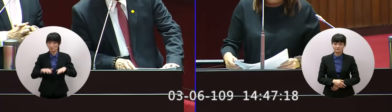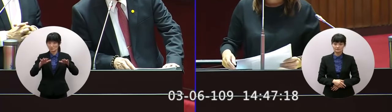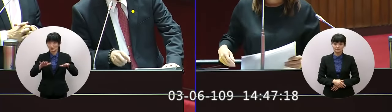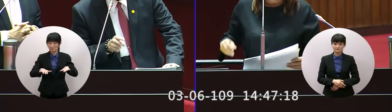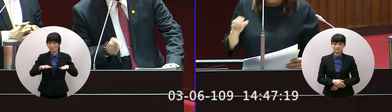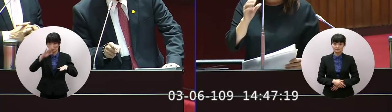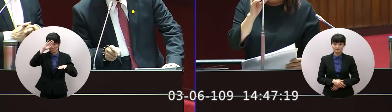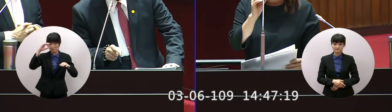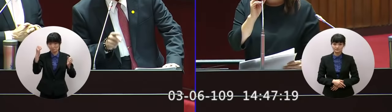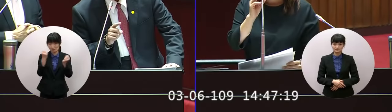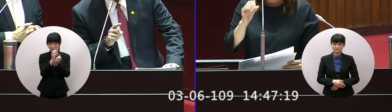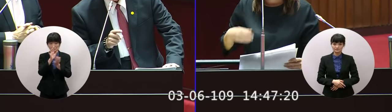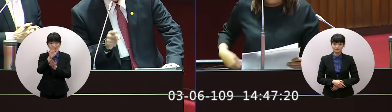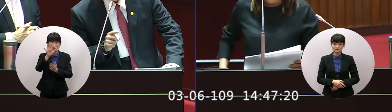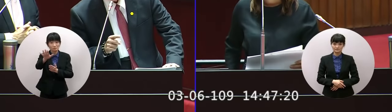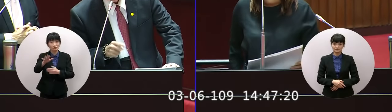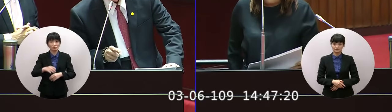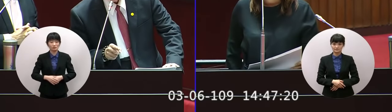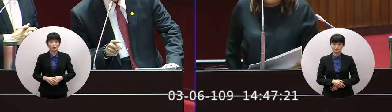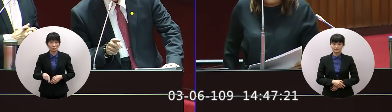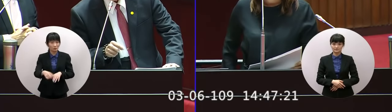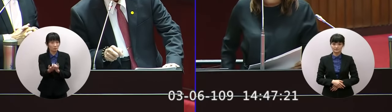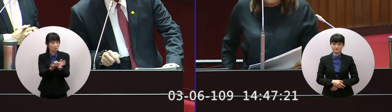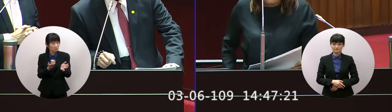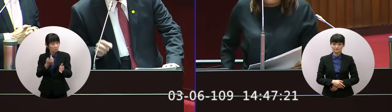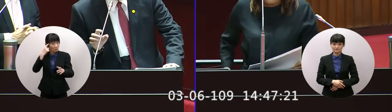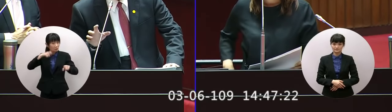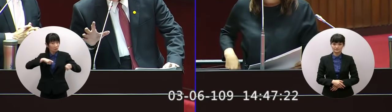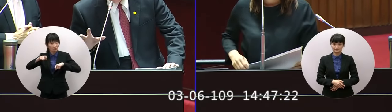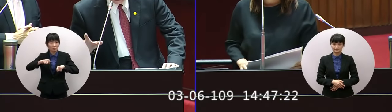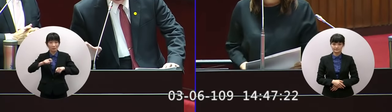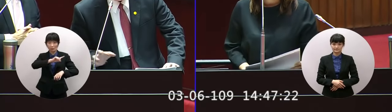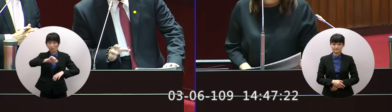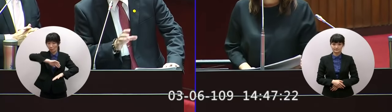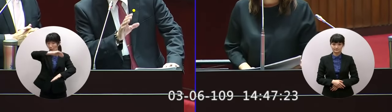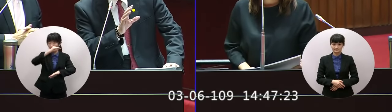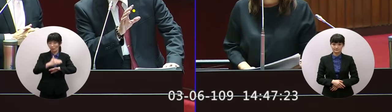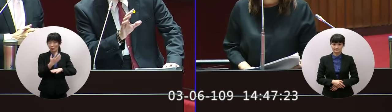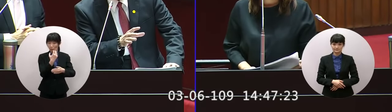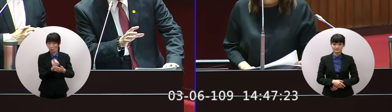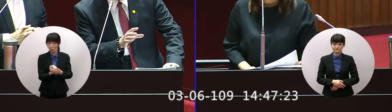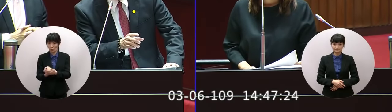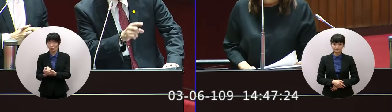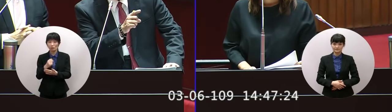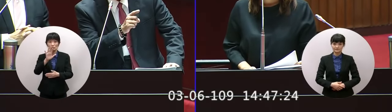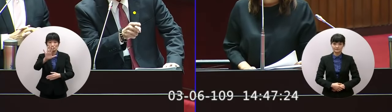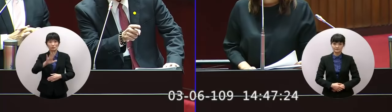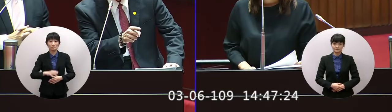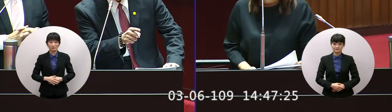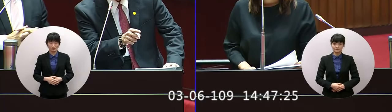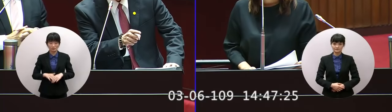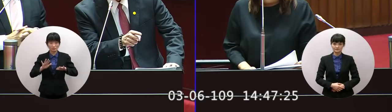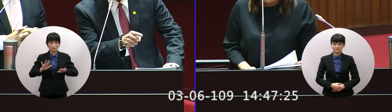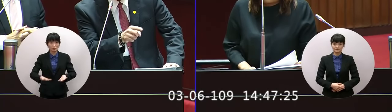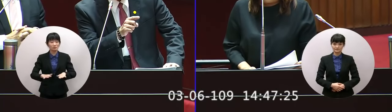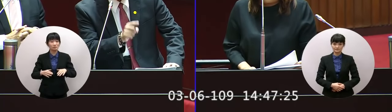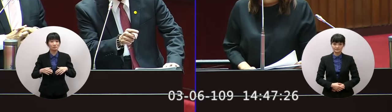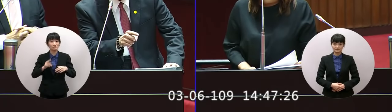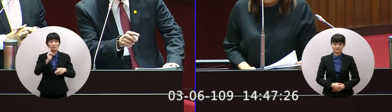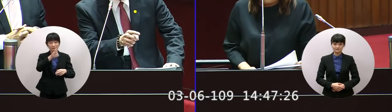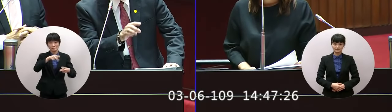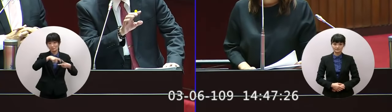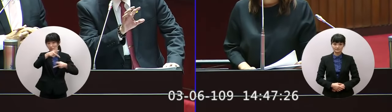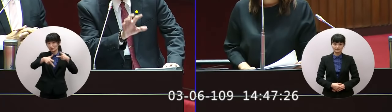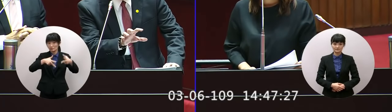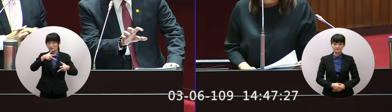尼了，阮有一个屯兵政策，佮把遮个机器即马交予厂商了后，